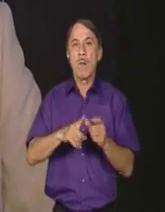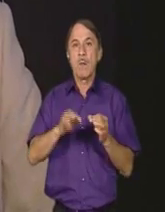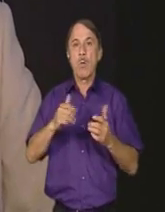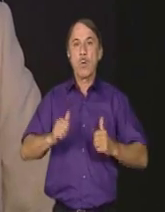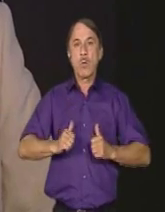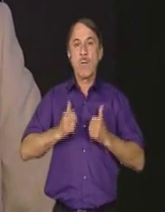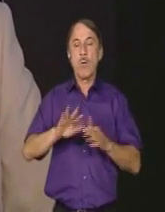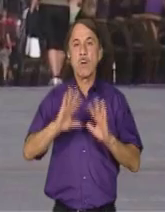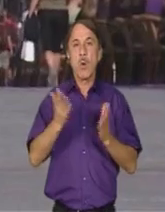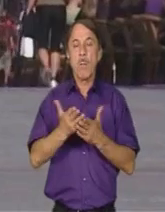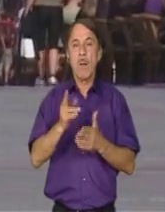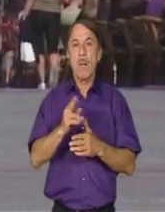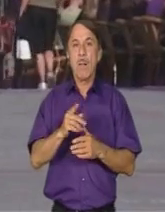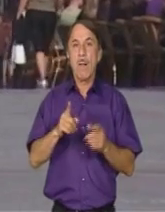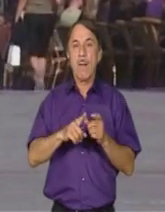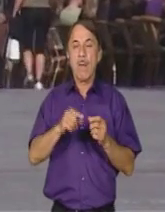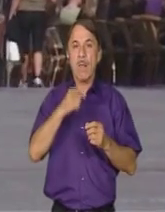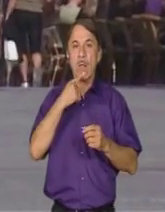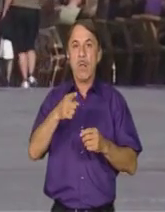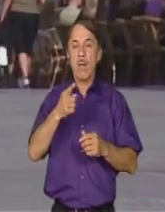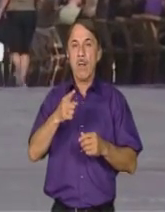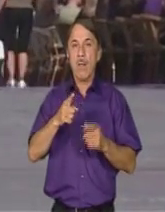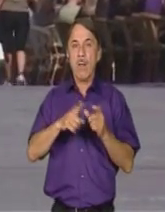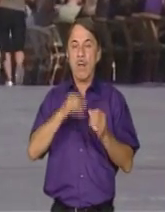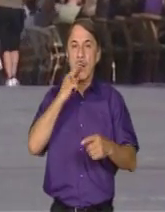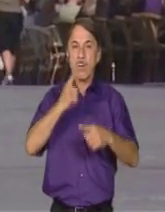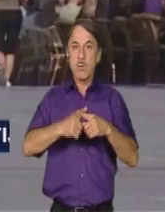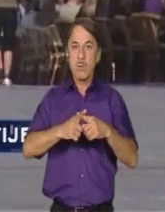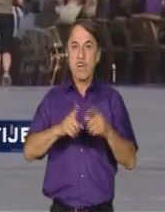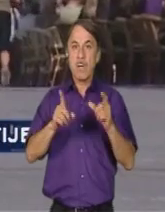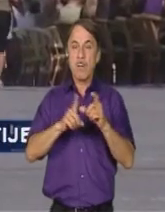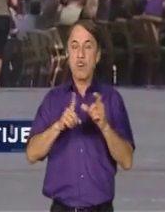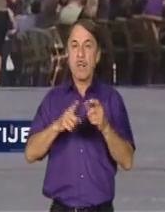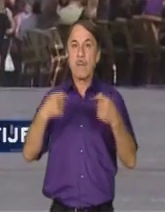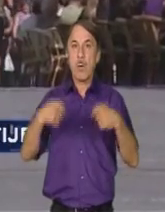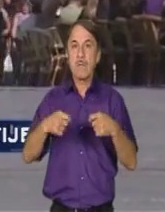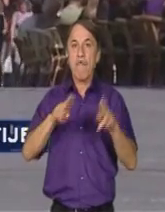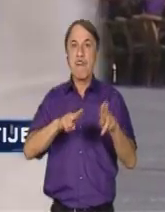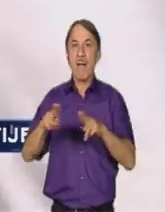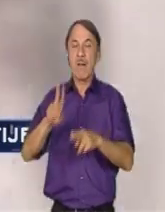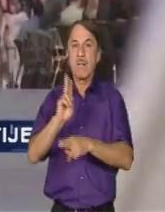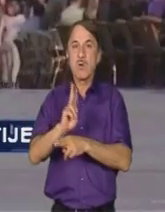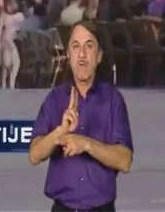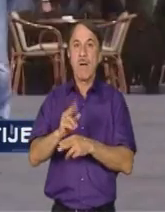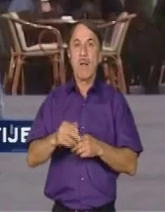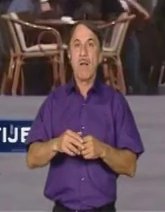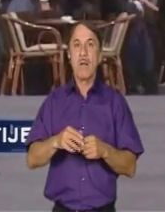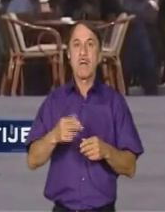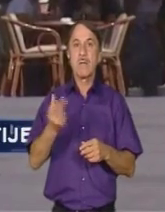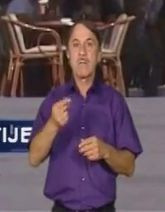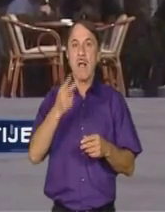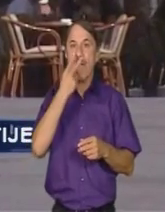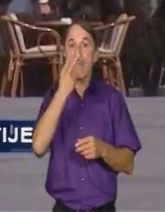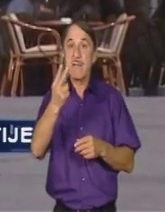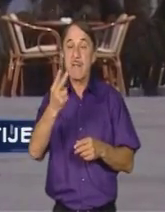smenom Miloševićevog režima. Glavni uzrok zbog kojeg smo umesto u demokratskoj pravnoj državi završili u Srbiji kakva je danas leži u